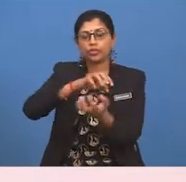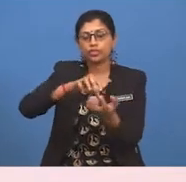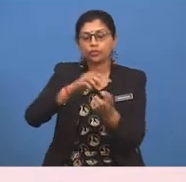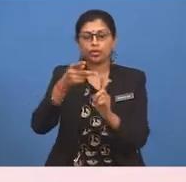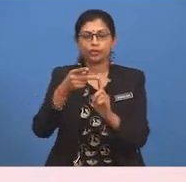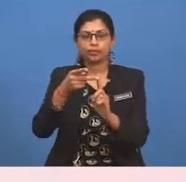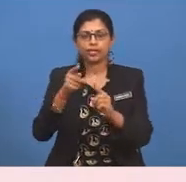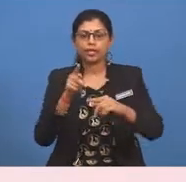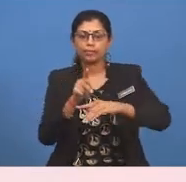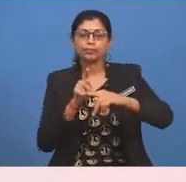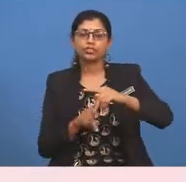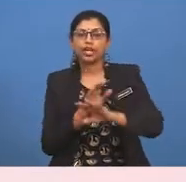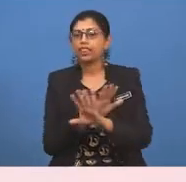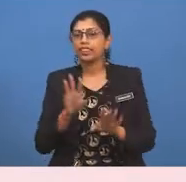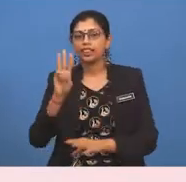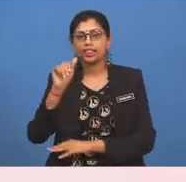wajar terlebih dahulu.